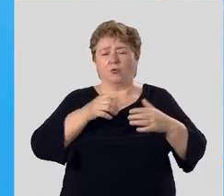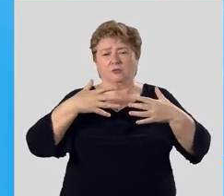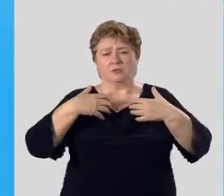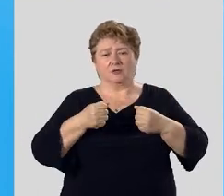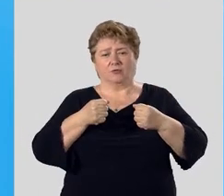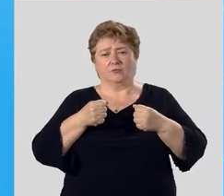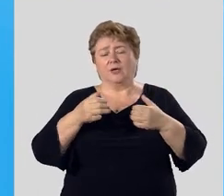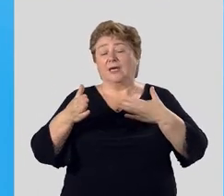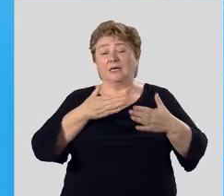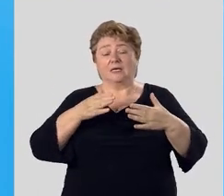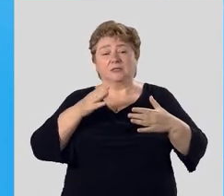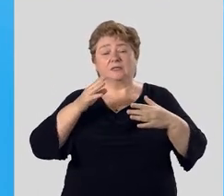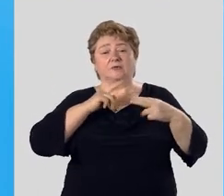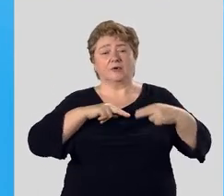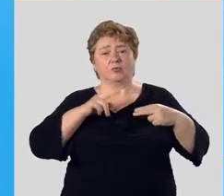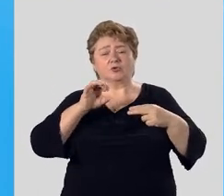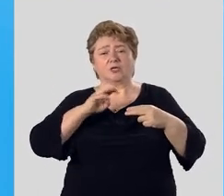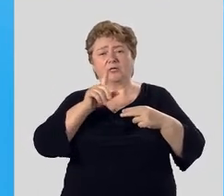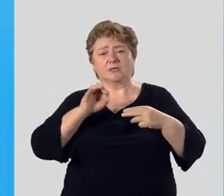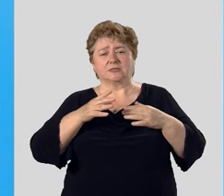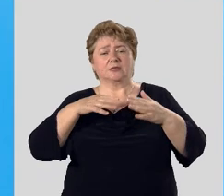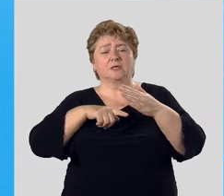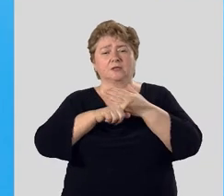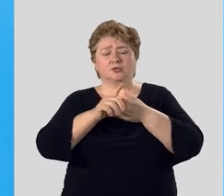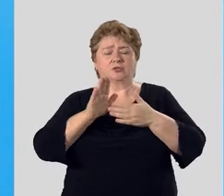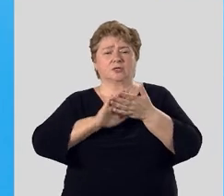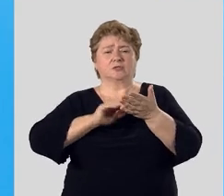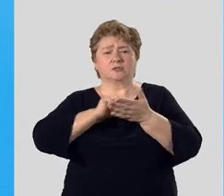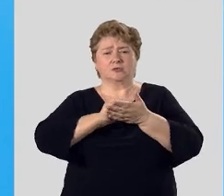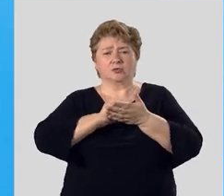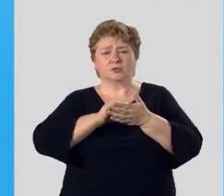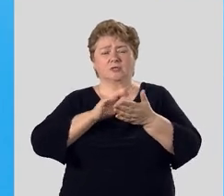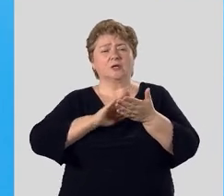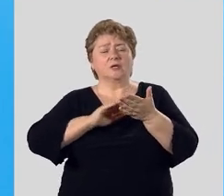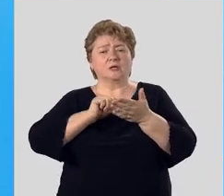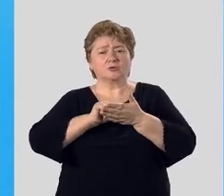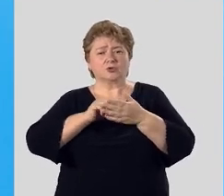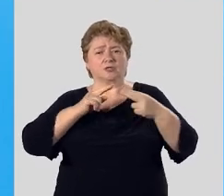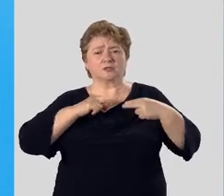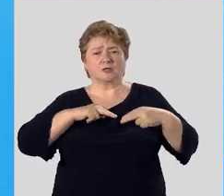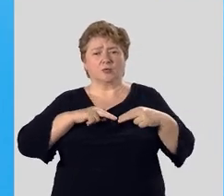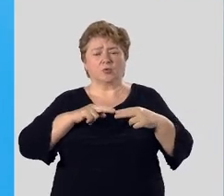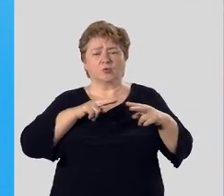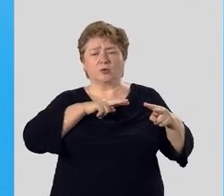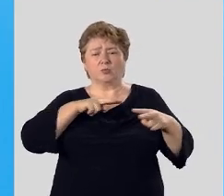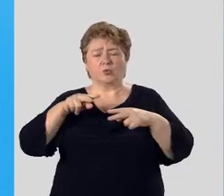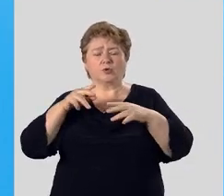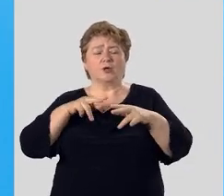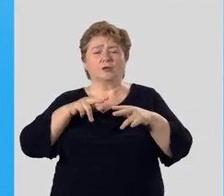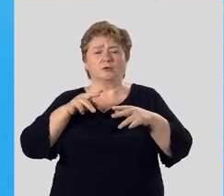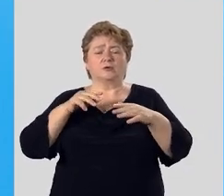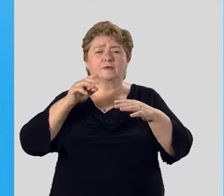здоров. Если в работе железы наступает сбой, нарушается и работа подконтрольного